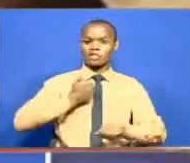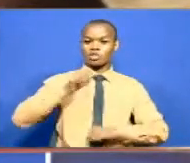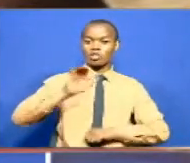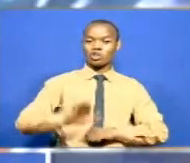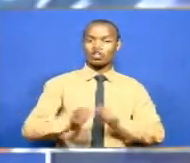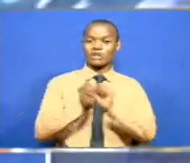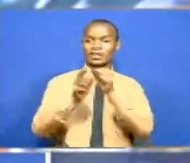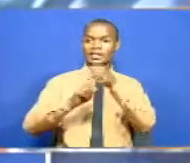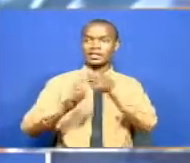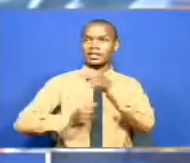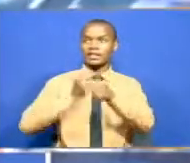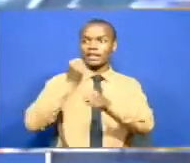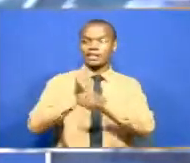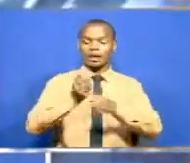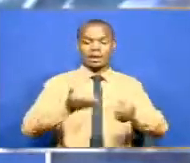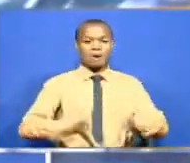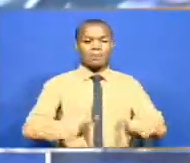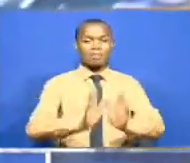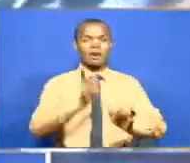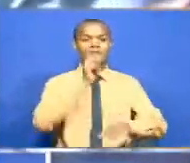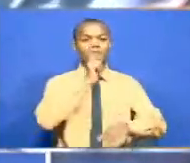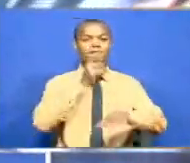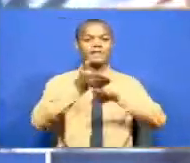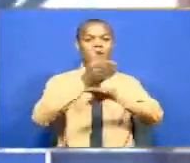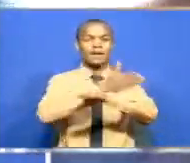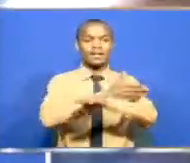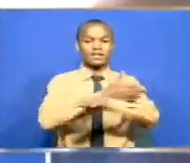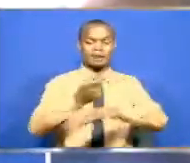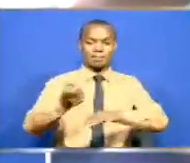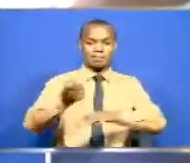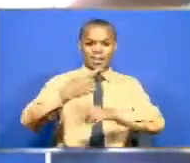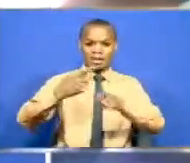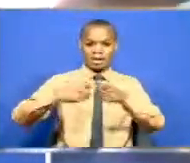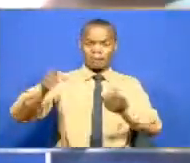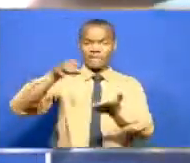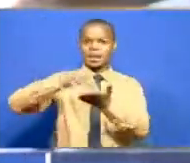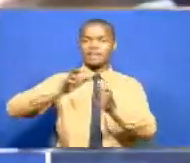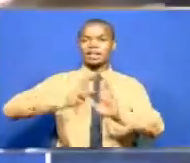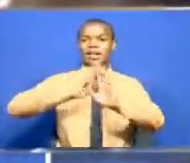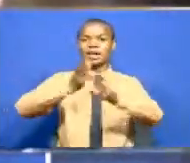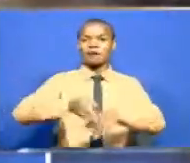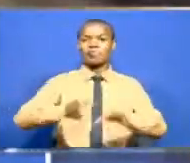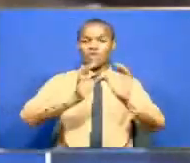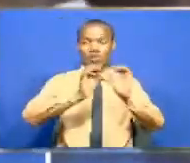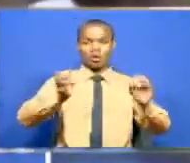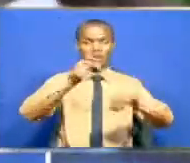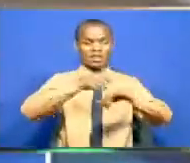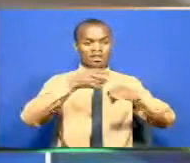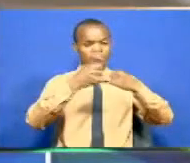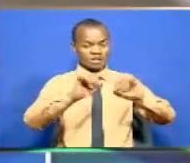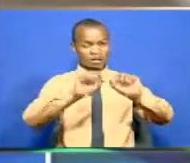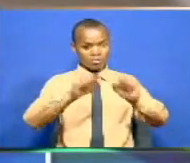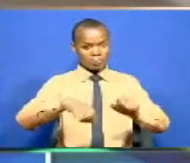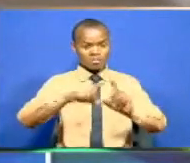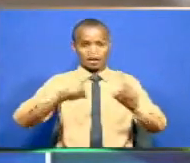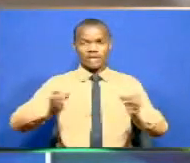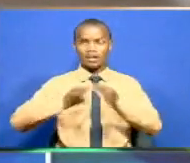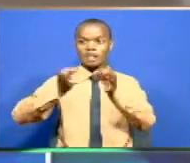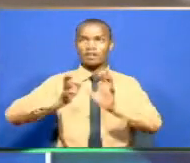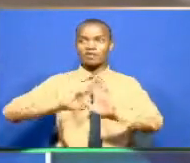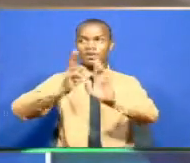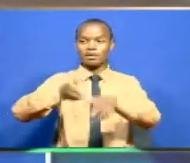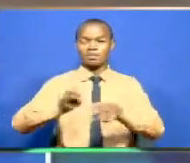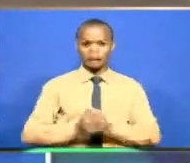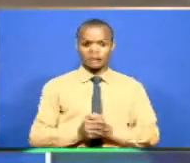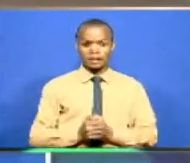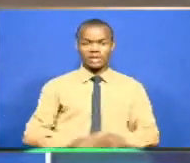ambaye alijifungua miezi michache iliyopita, japo kesi hiyo haikuripotiwa baada ya kutishia kumuua yeyote angeliripoti kisa hicho.